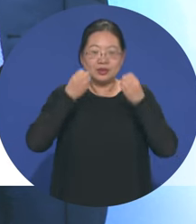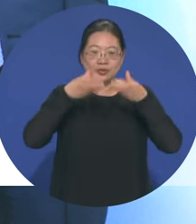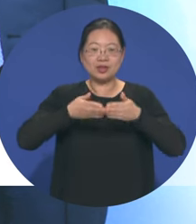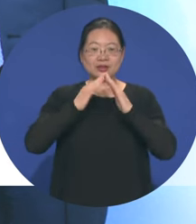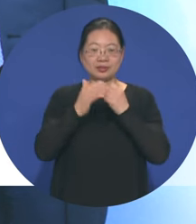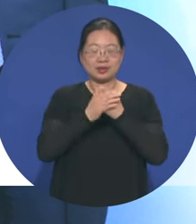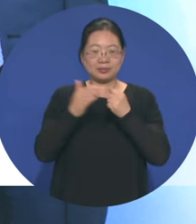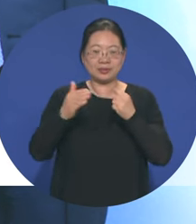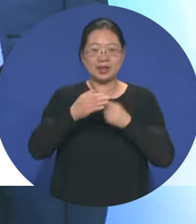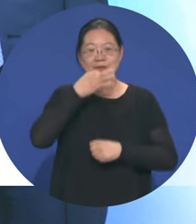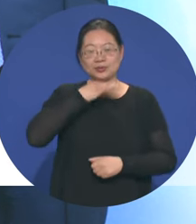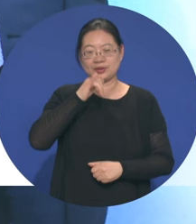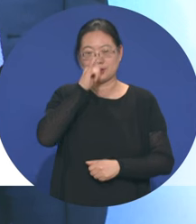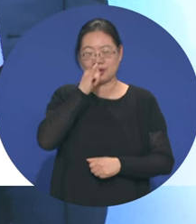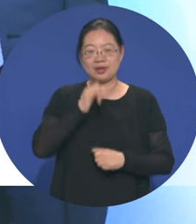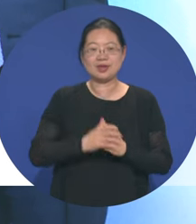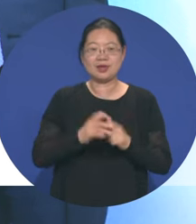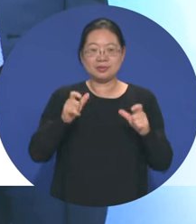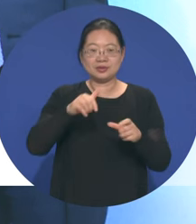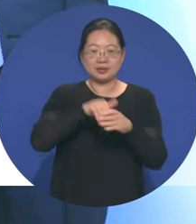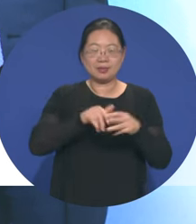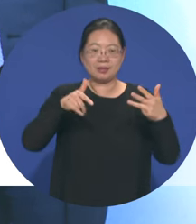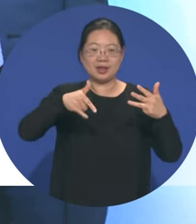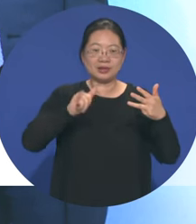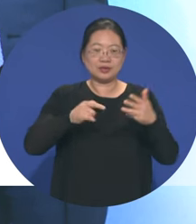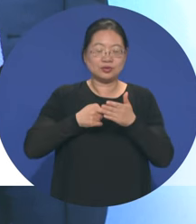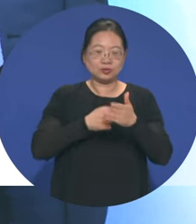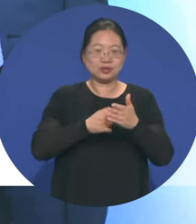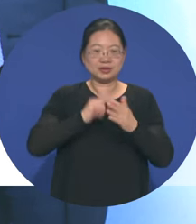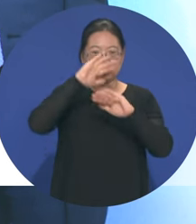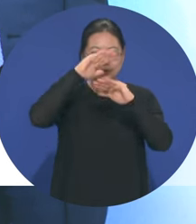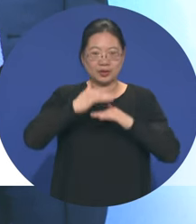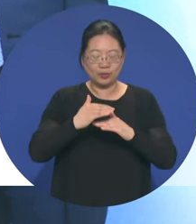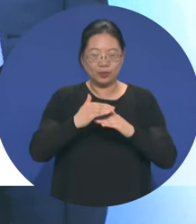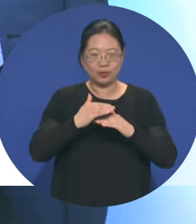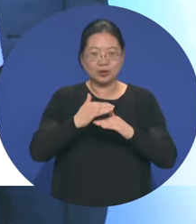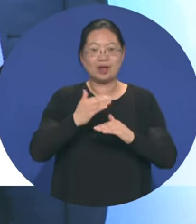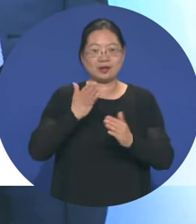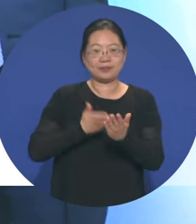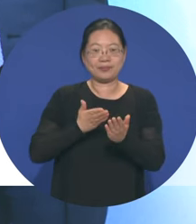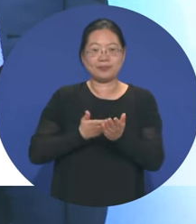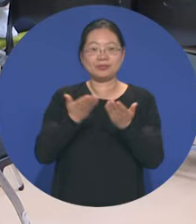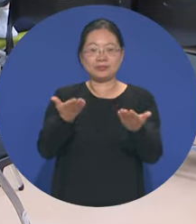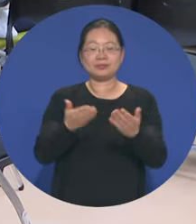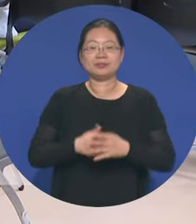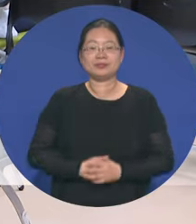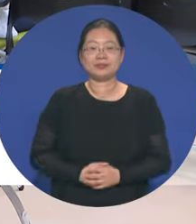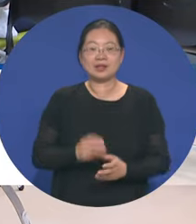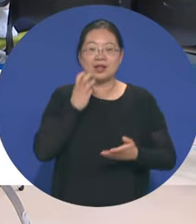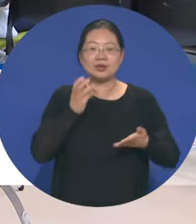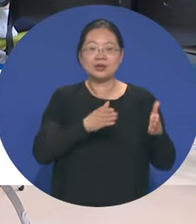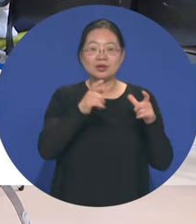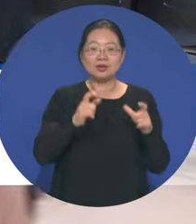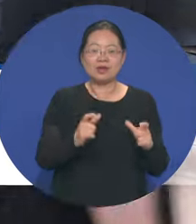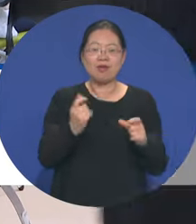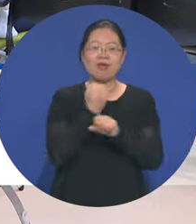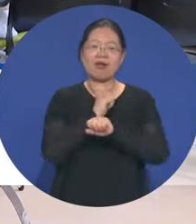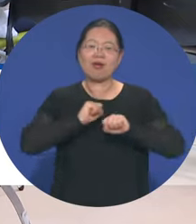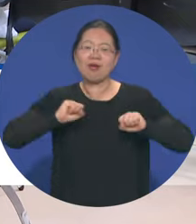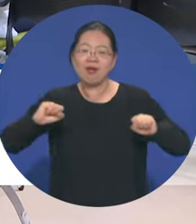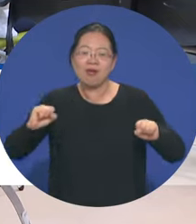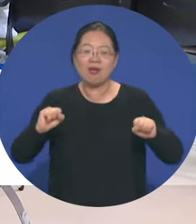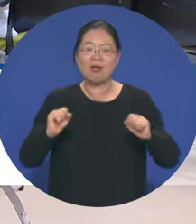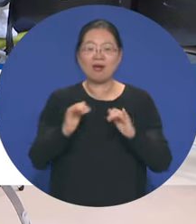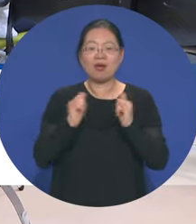큰데요. 민선 8기 2년간의 추진 현황, 이슬비 기자가 정리해봤습니다. 경기도 지역이 워낙 이